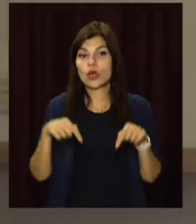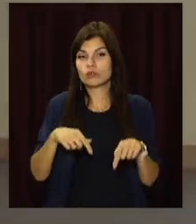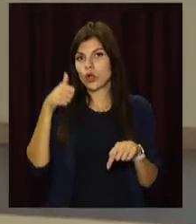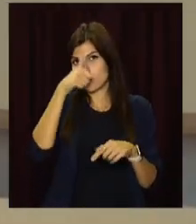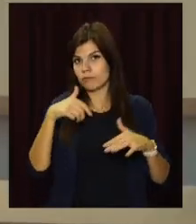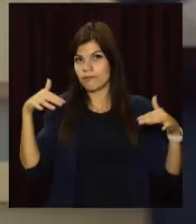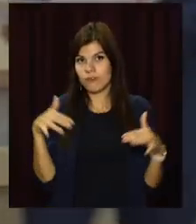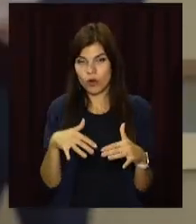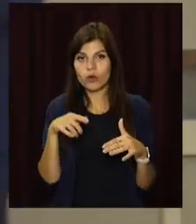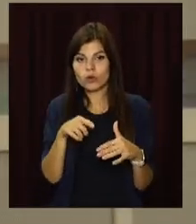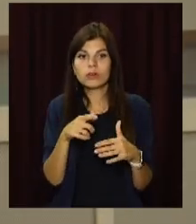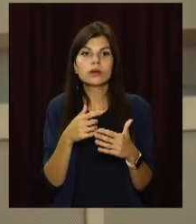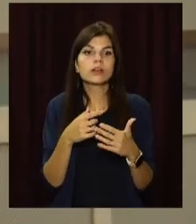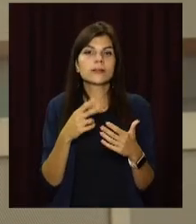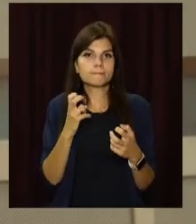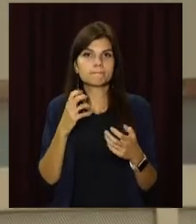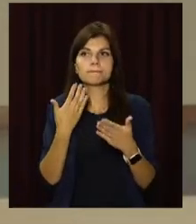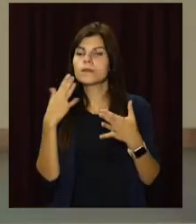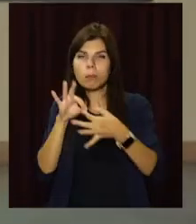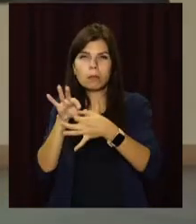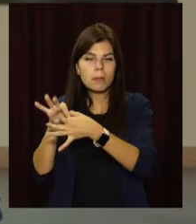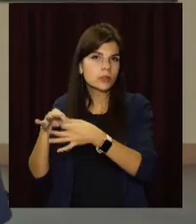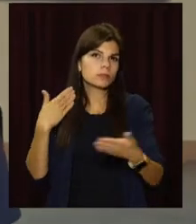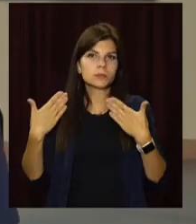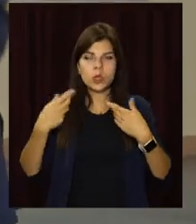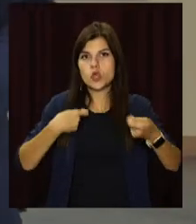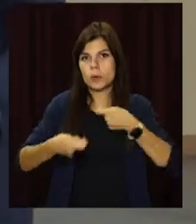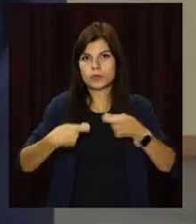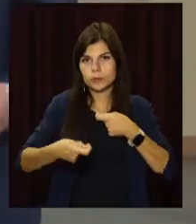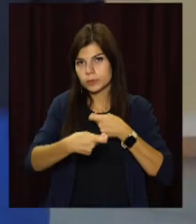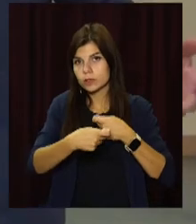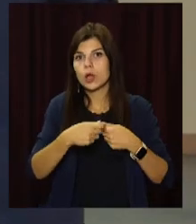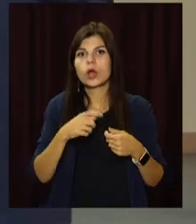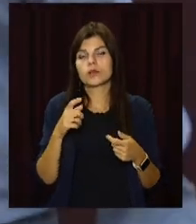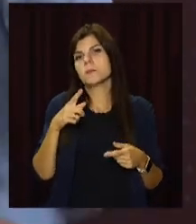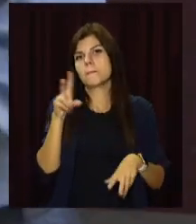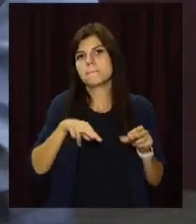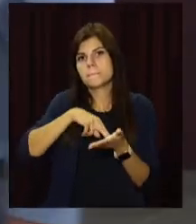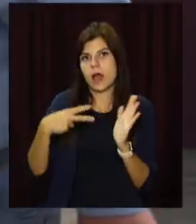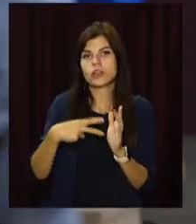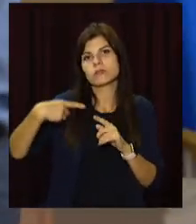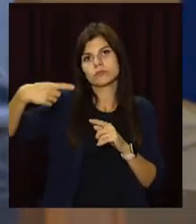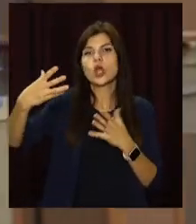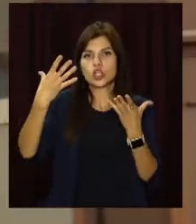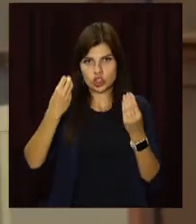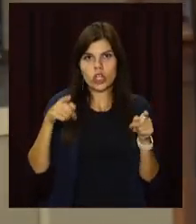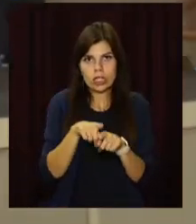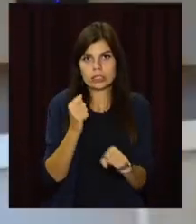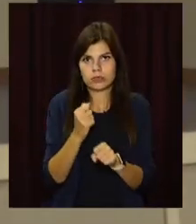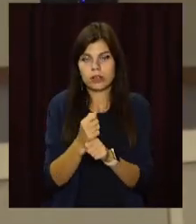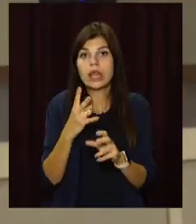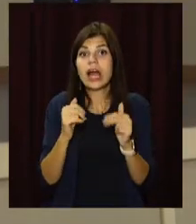Цьогорічний форум заклав підвалини до співпраці. У майбутньому подібні заходи планують проводити неодноразово. Станом на 2020 рік